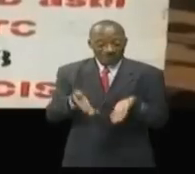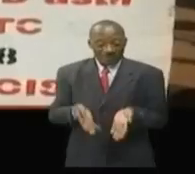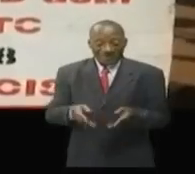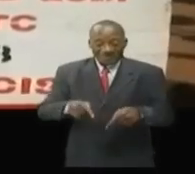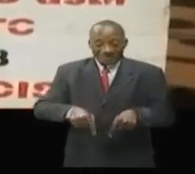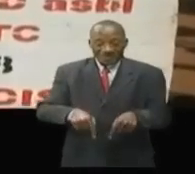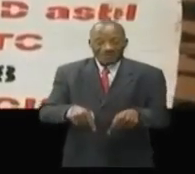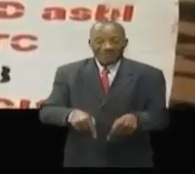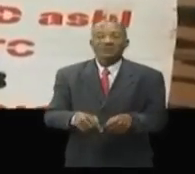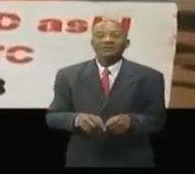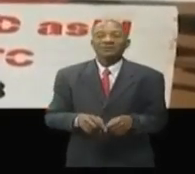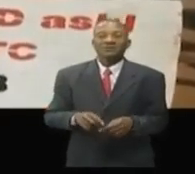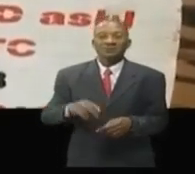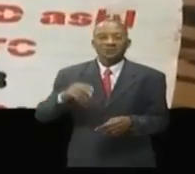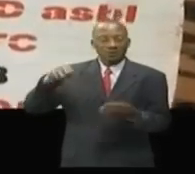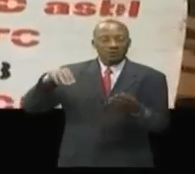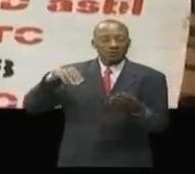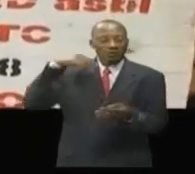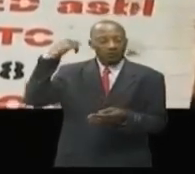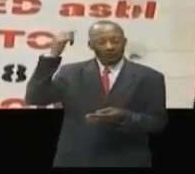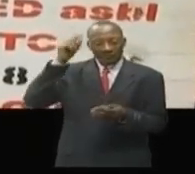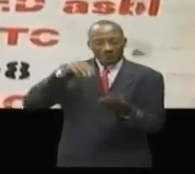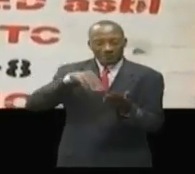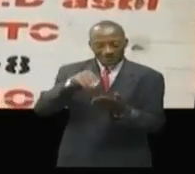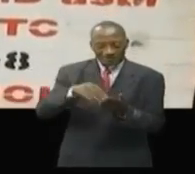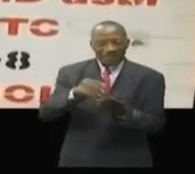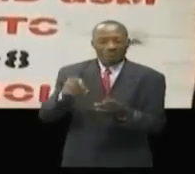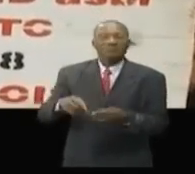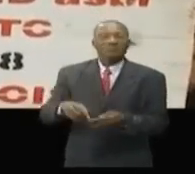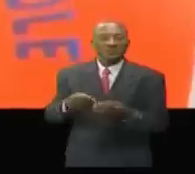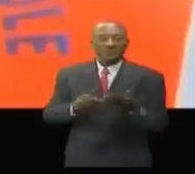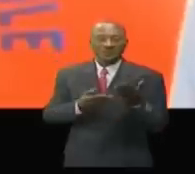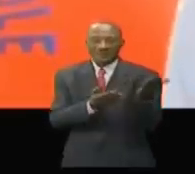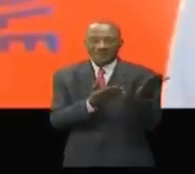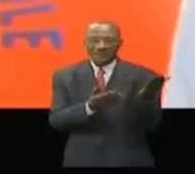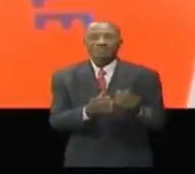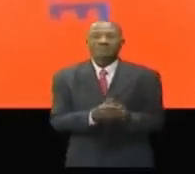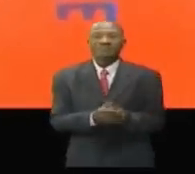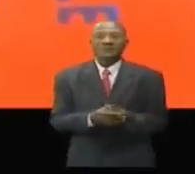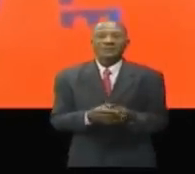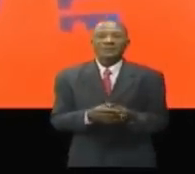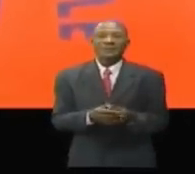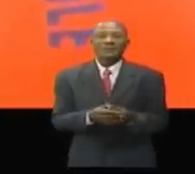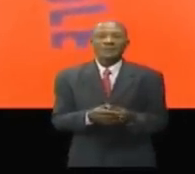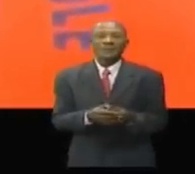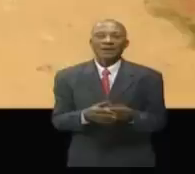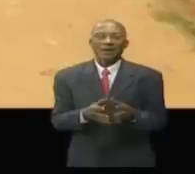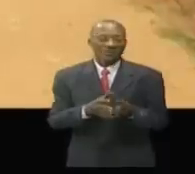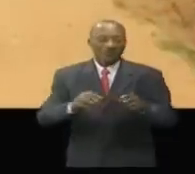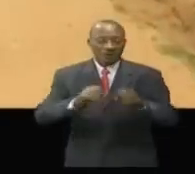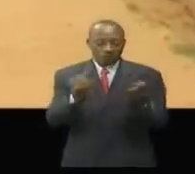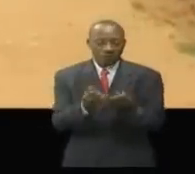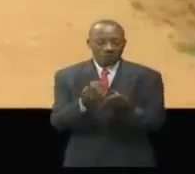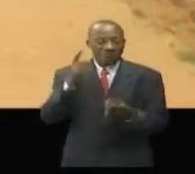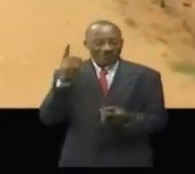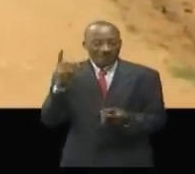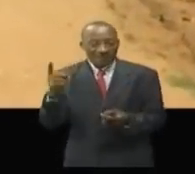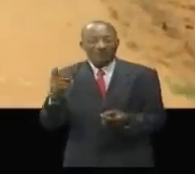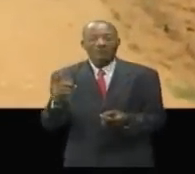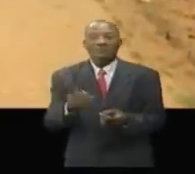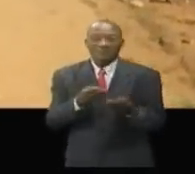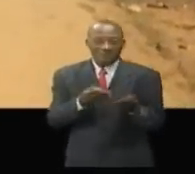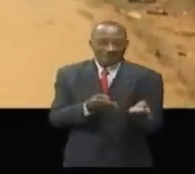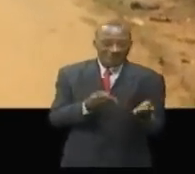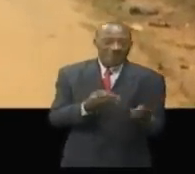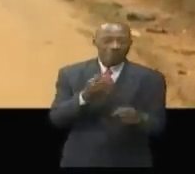dans les programmes d'entretien routier PER 2022 exécutés par l'Office des voies et desserts agricoles OVDA évoluent normalement.